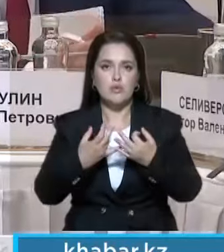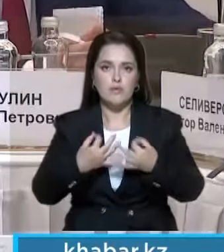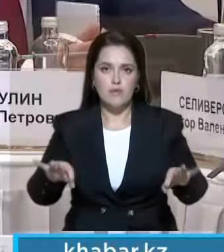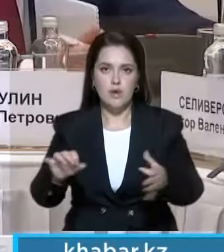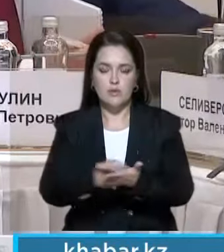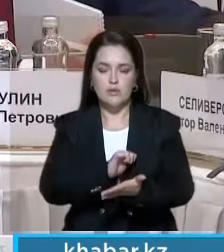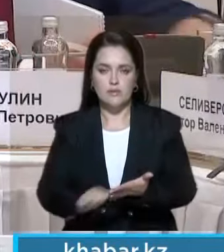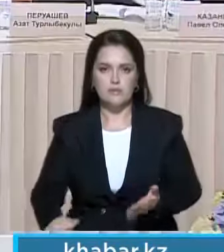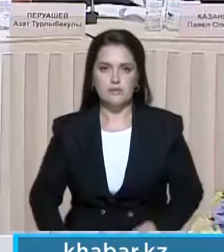торговле